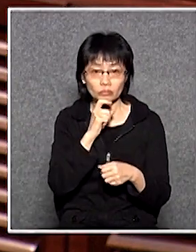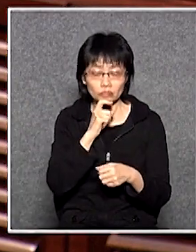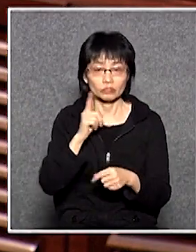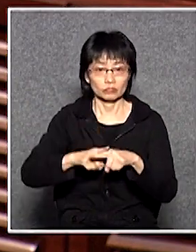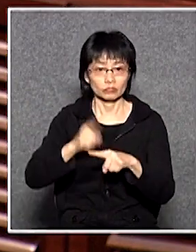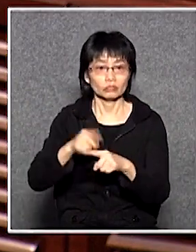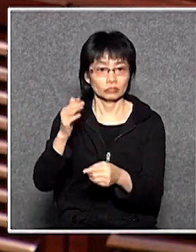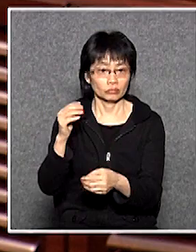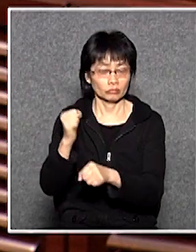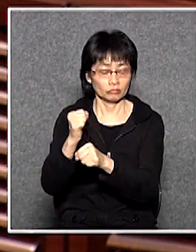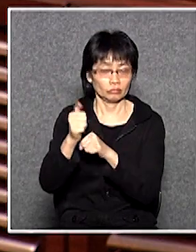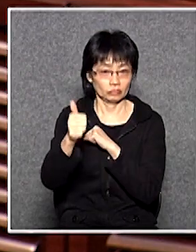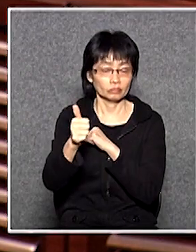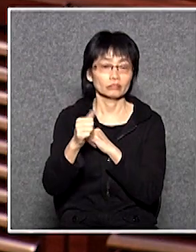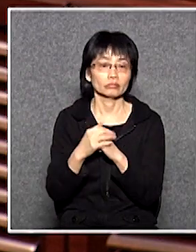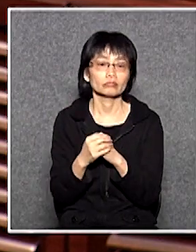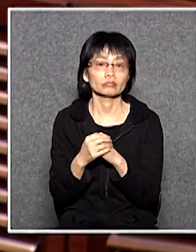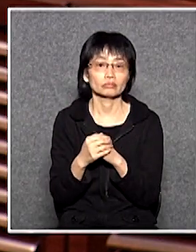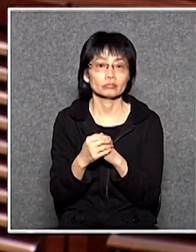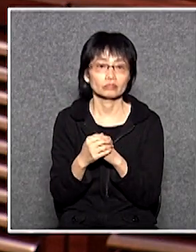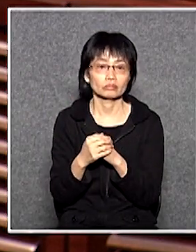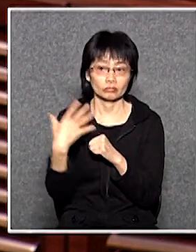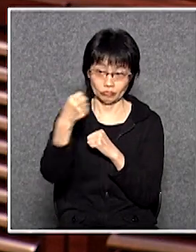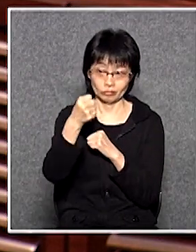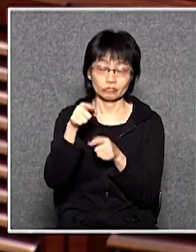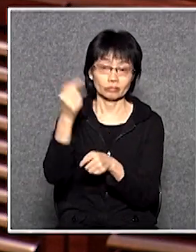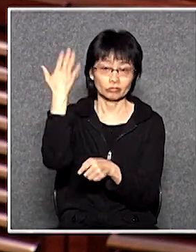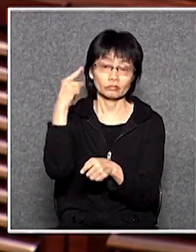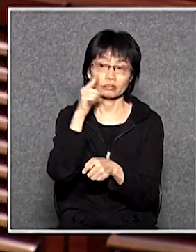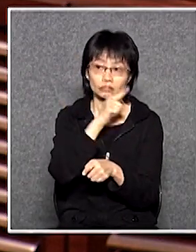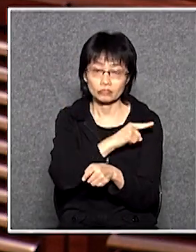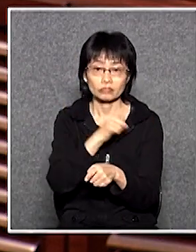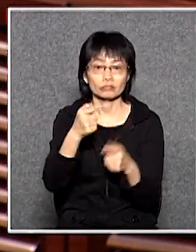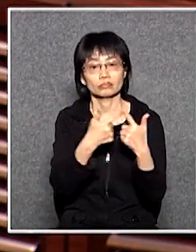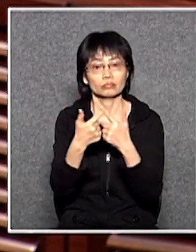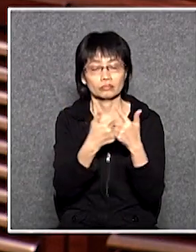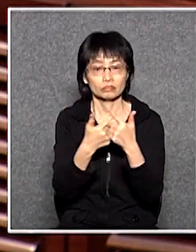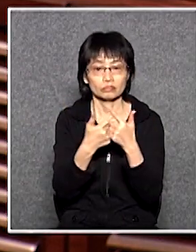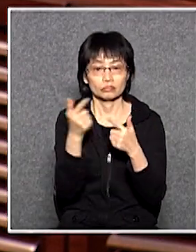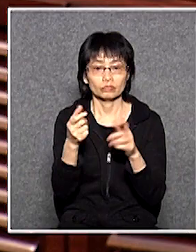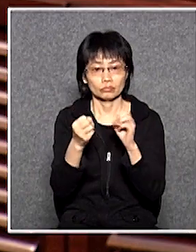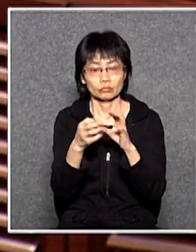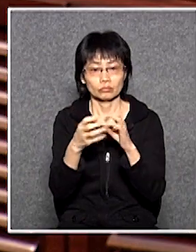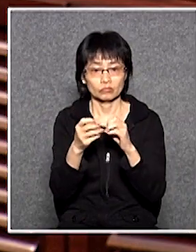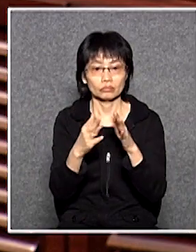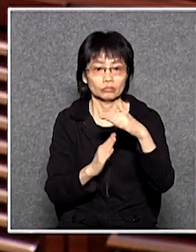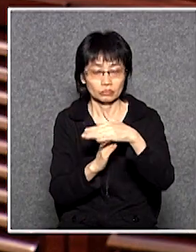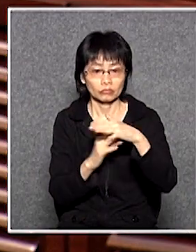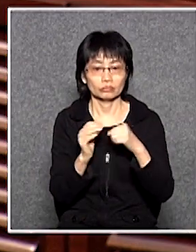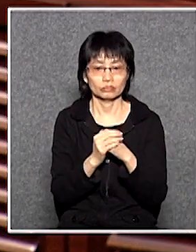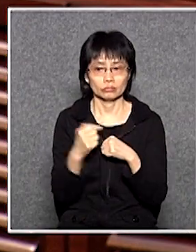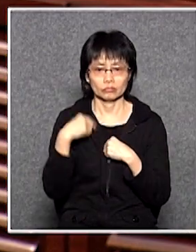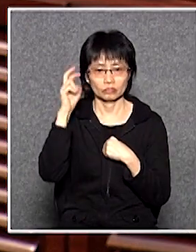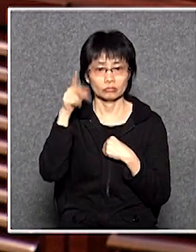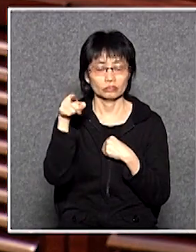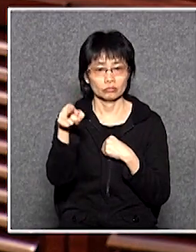主席，上个礼拜咧预算案辩论流会啦，我相信咧你咧就同